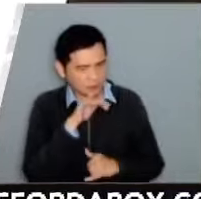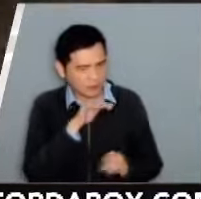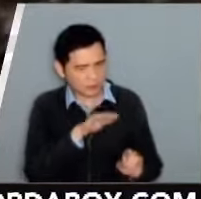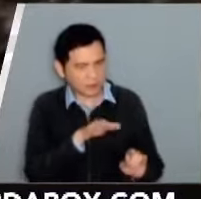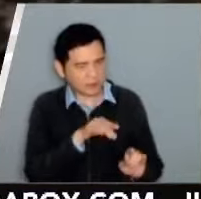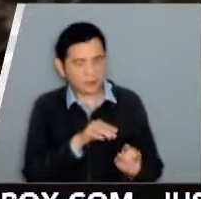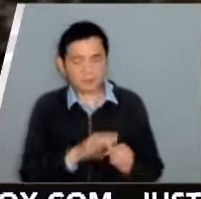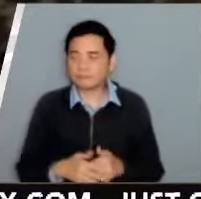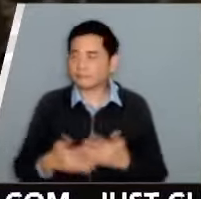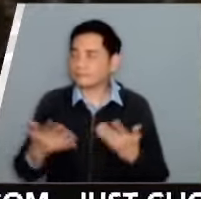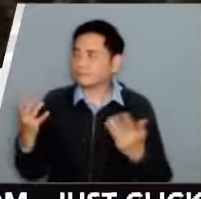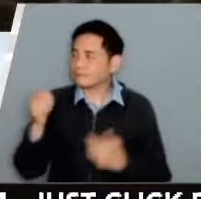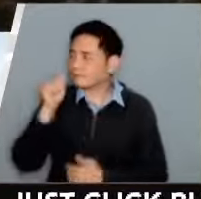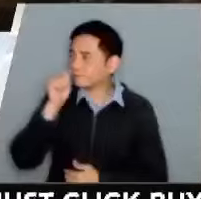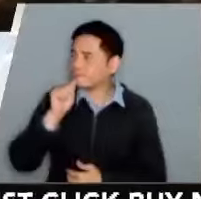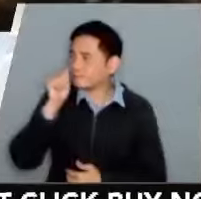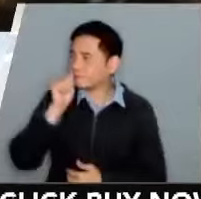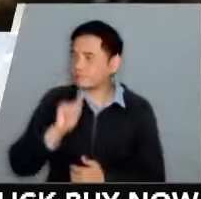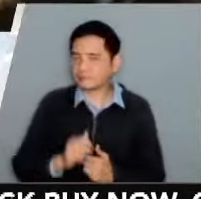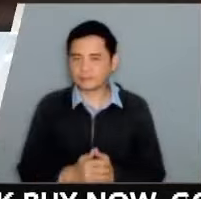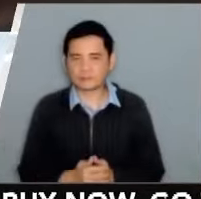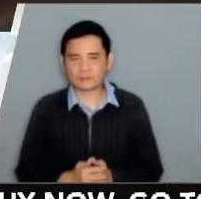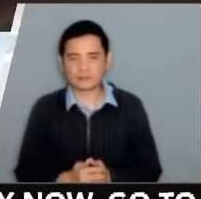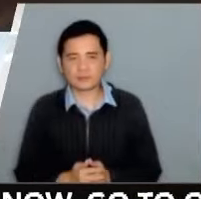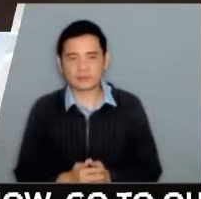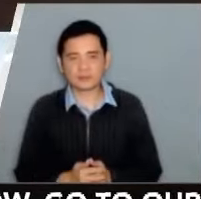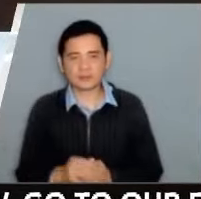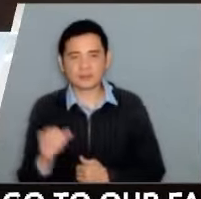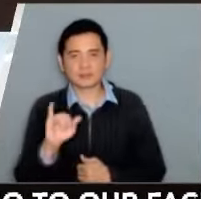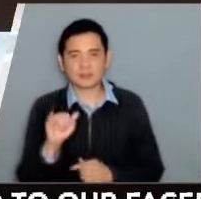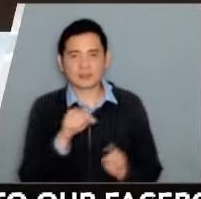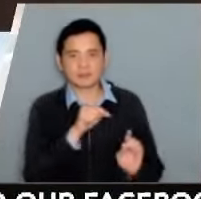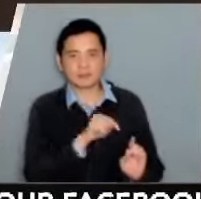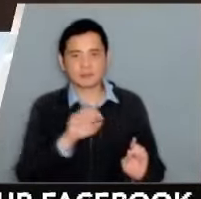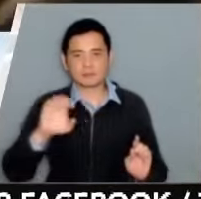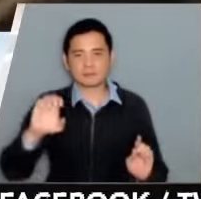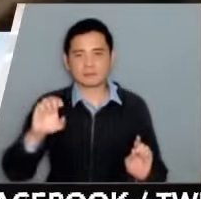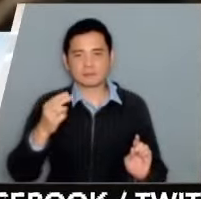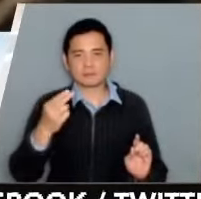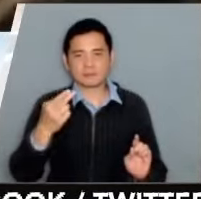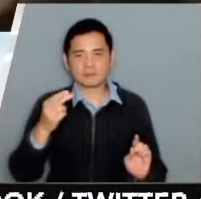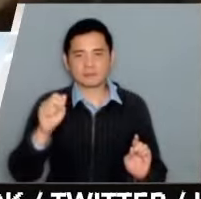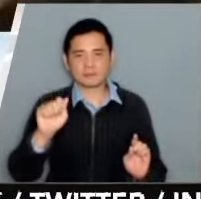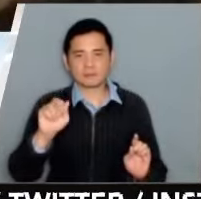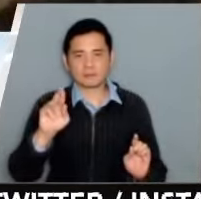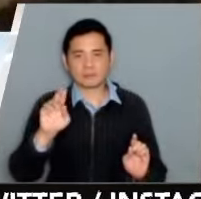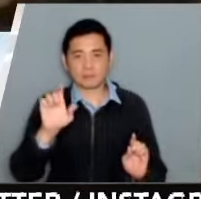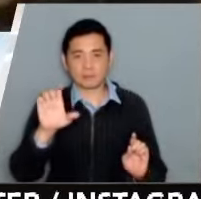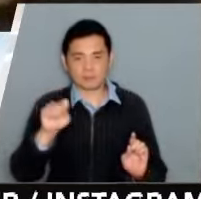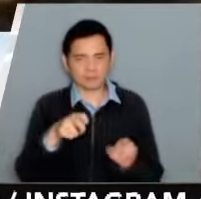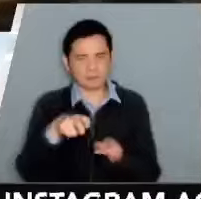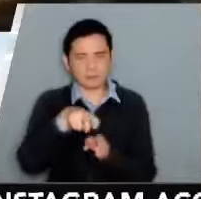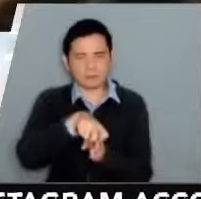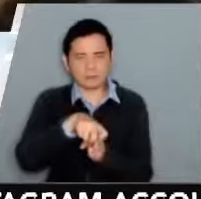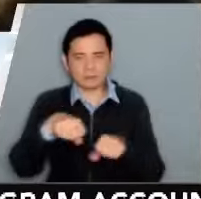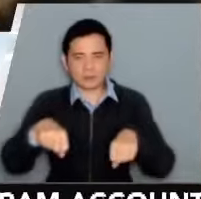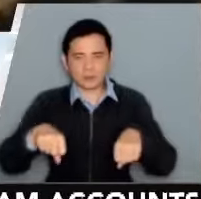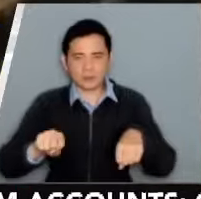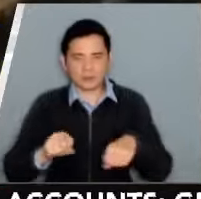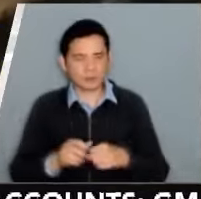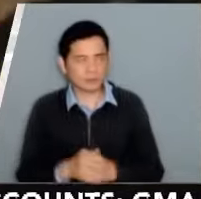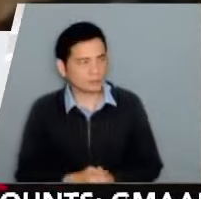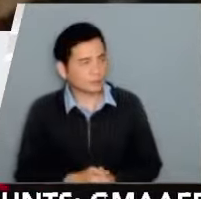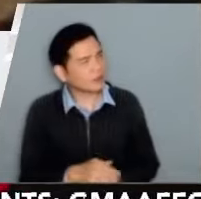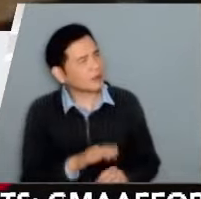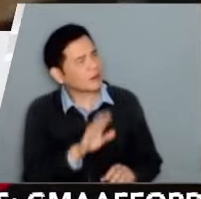lang po. Ganyan din ang sinapit ni Charles na sakay ng motorsiklo. Galing po kami sa Ampid, San Mateo. Pumunta po dyan sa bayan